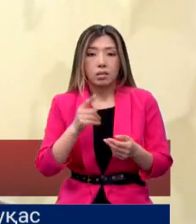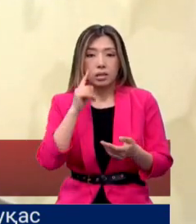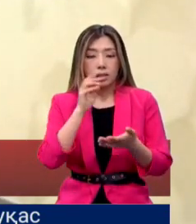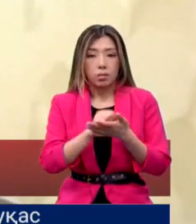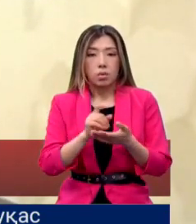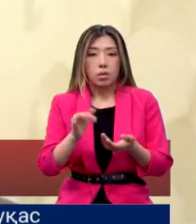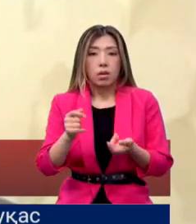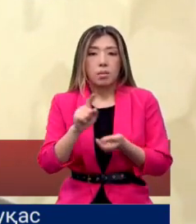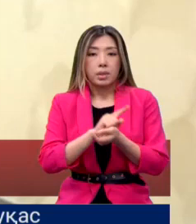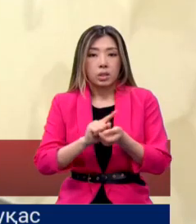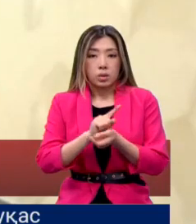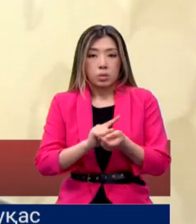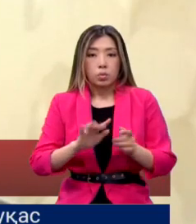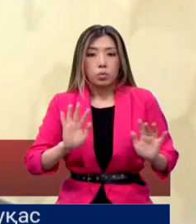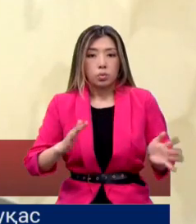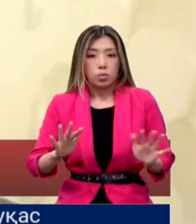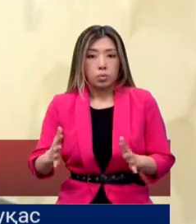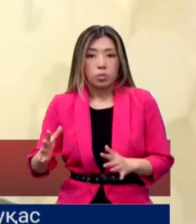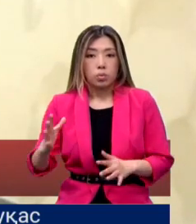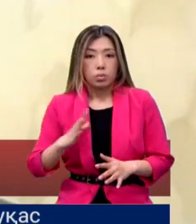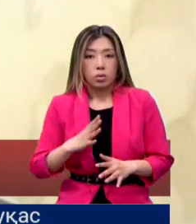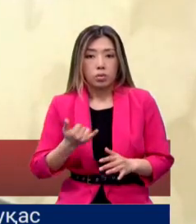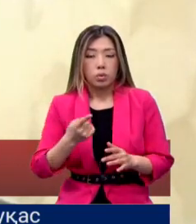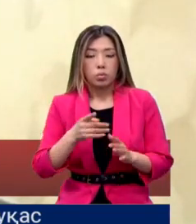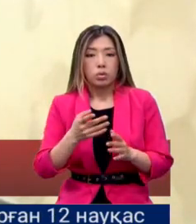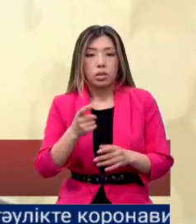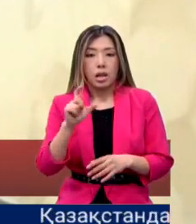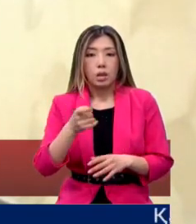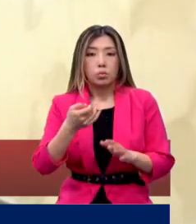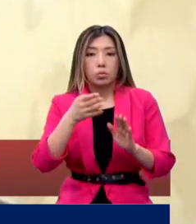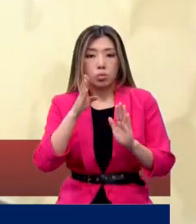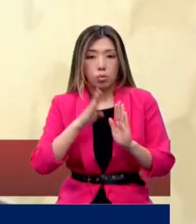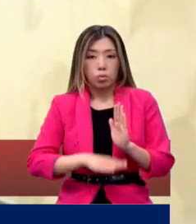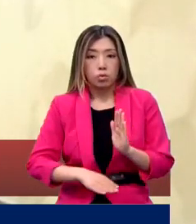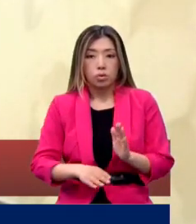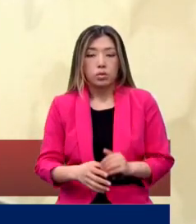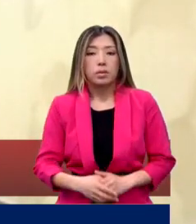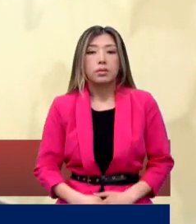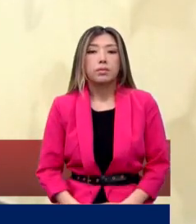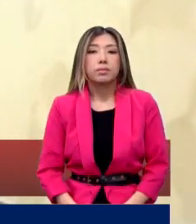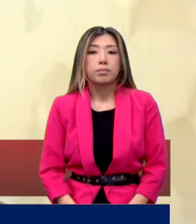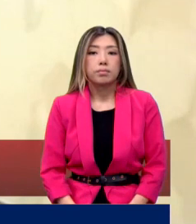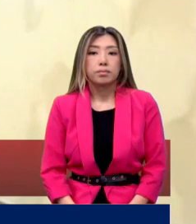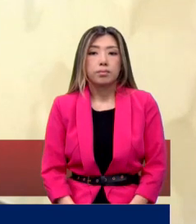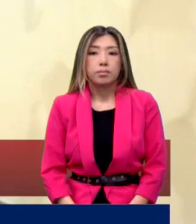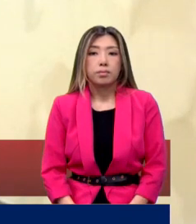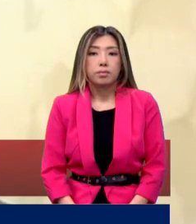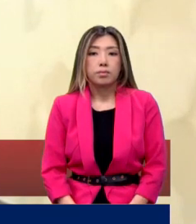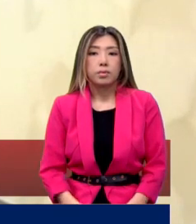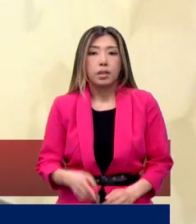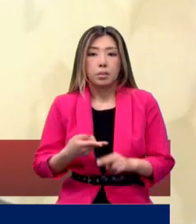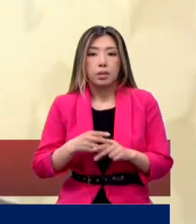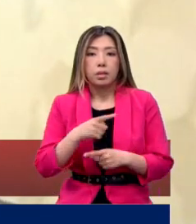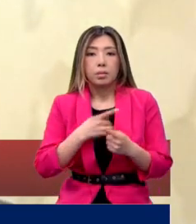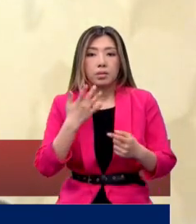после этого события на ухудшение, разумеется. И здесь, можно сказать, принимаем неимоверные усилия в